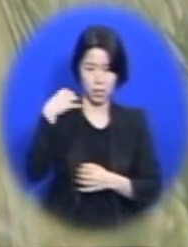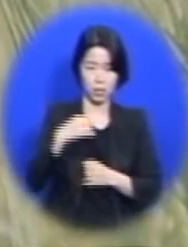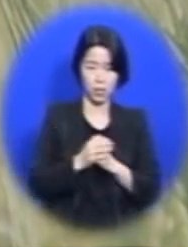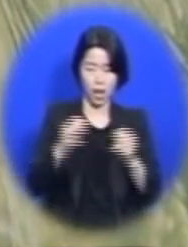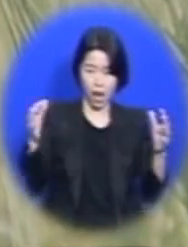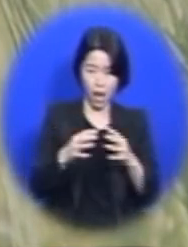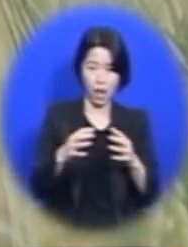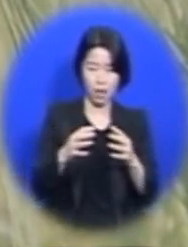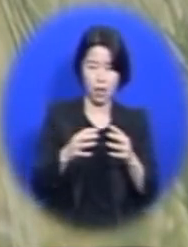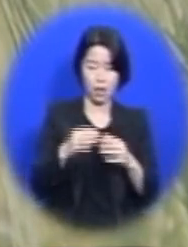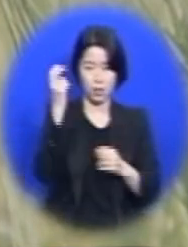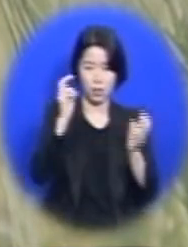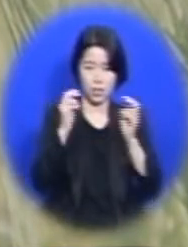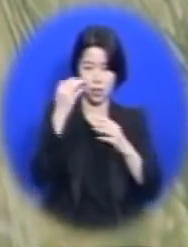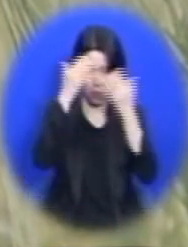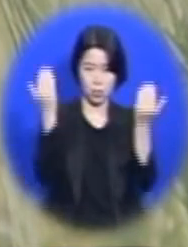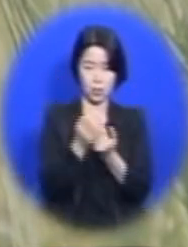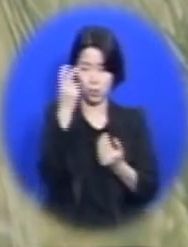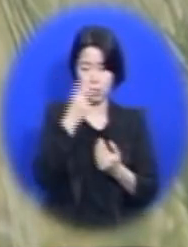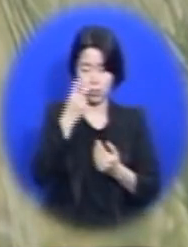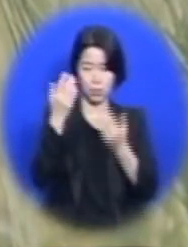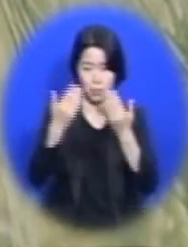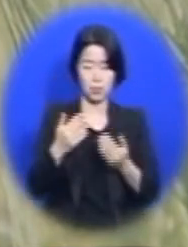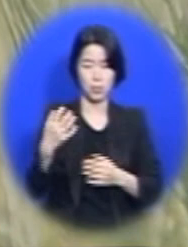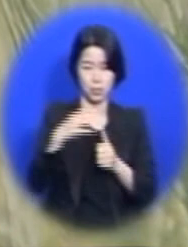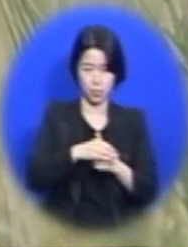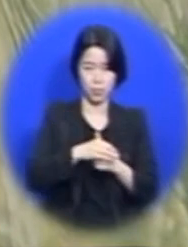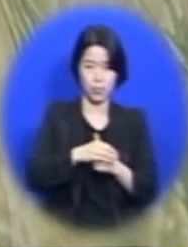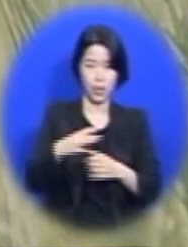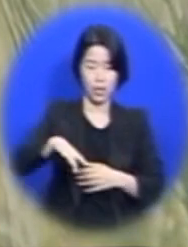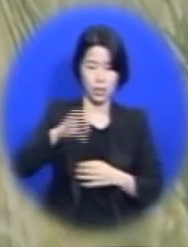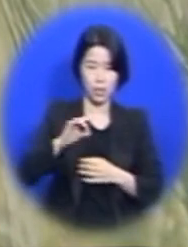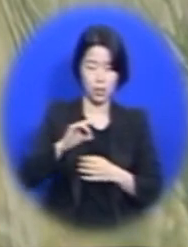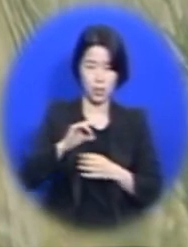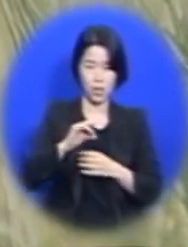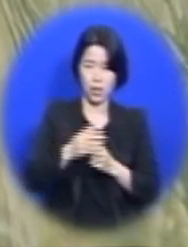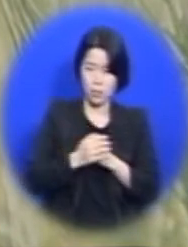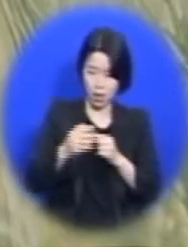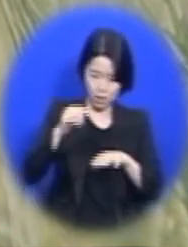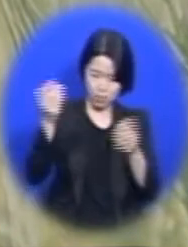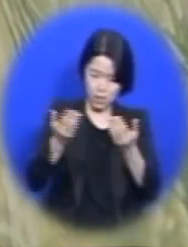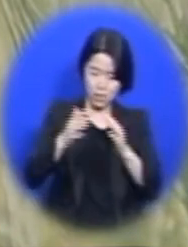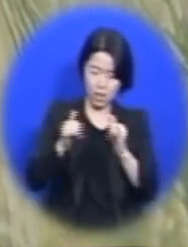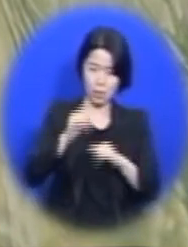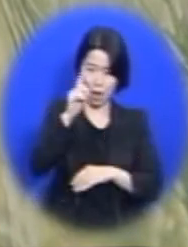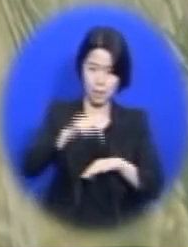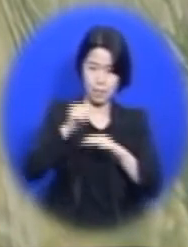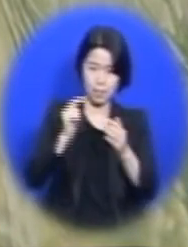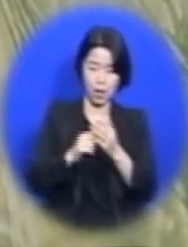통합해서 회사 관리 전체를 맡게 되었습니다. 처음 접하는 일과 직원들을 한마음으로 하기 위해